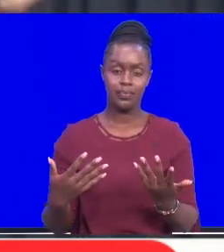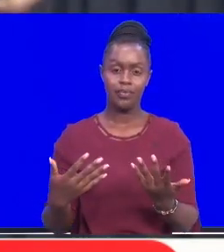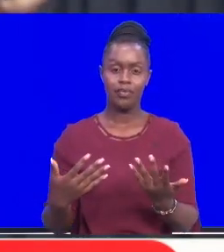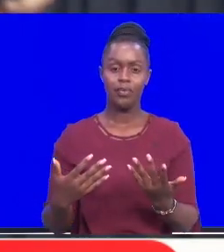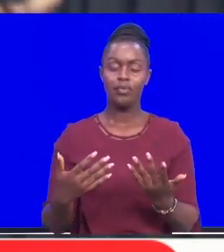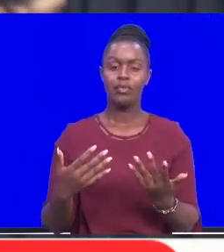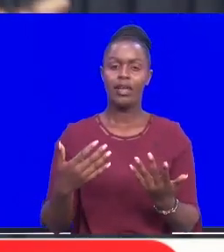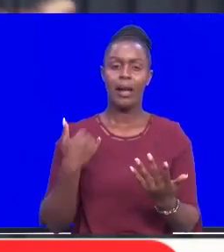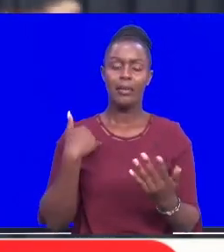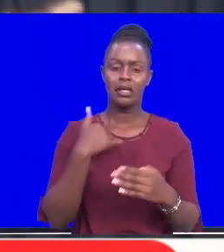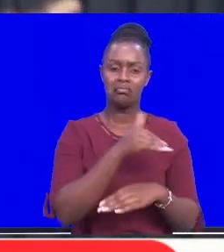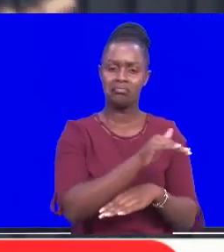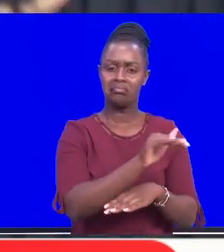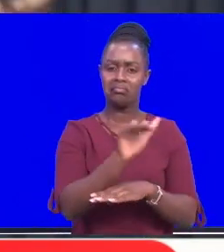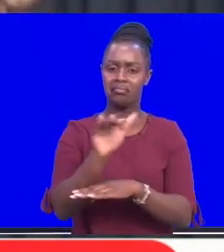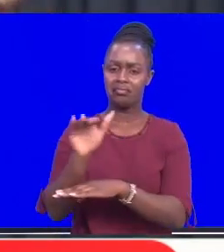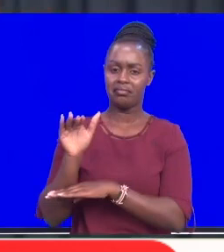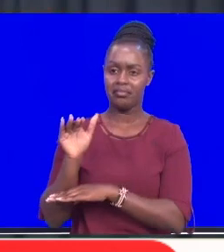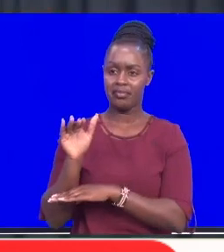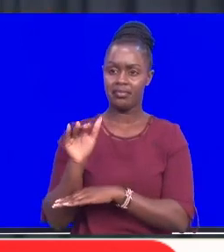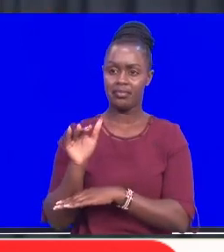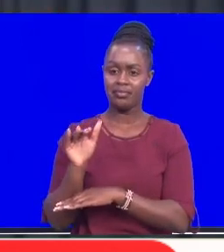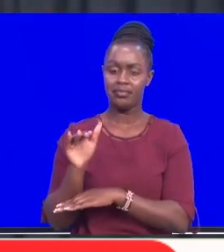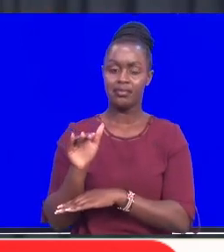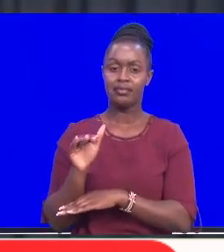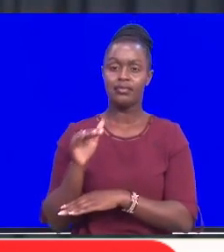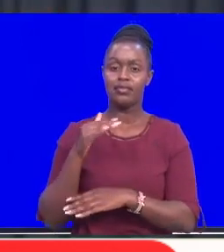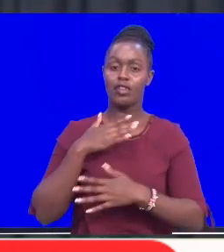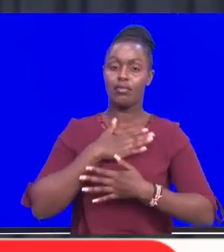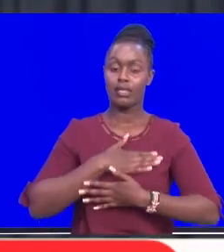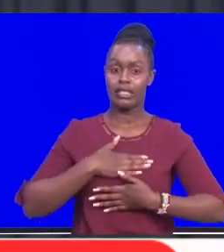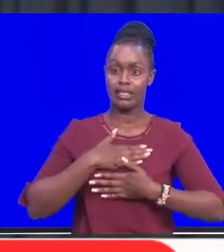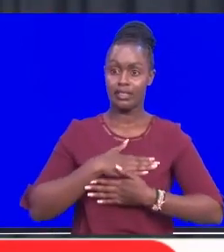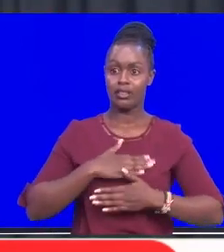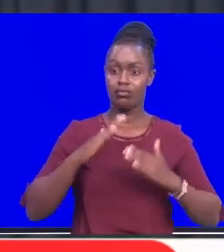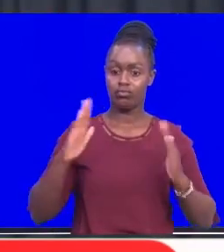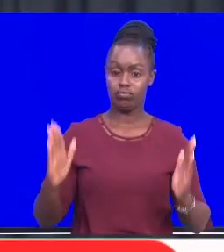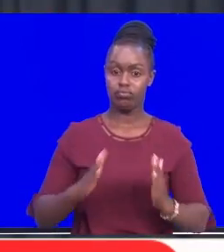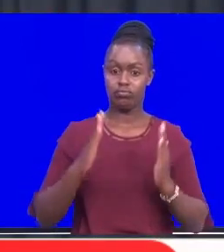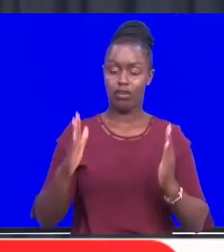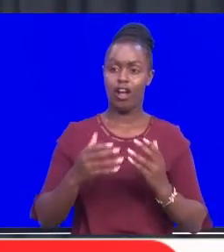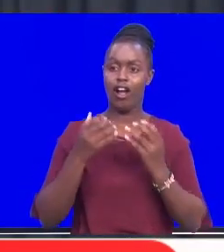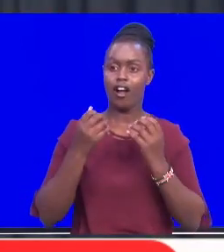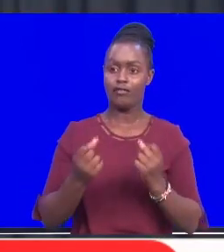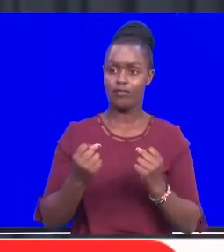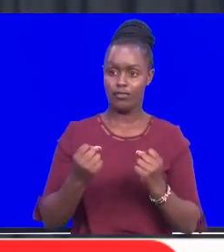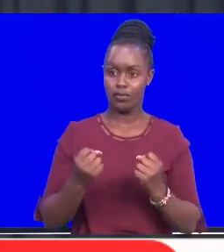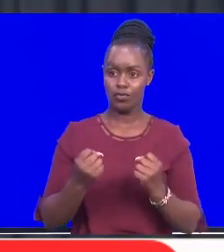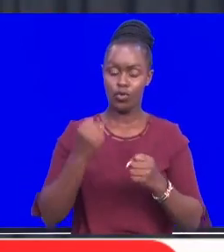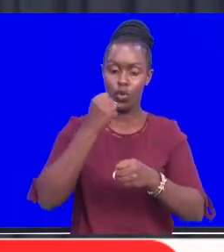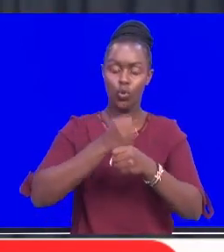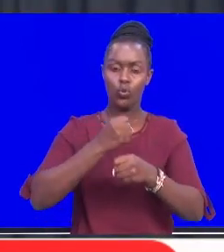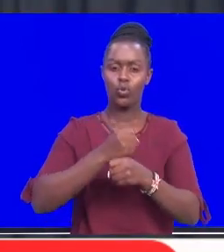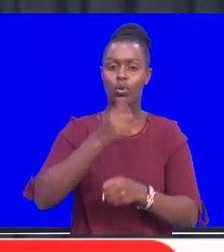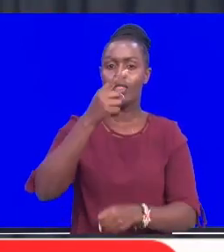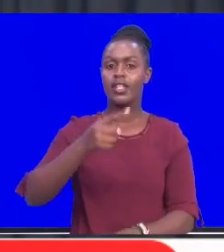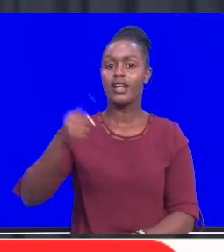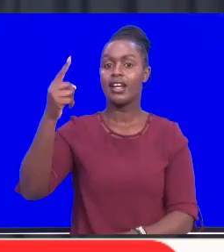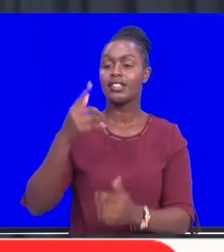I ask all of us to have the courage to do the right thing,